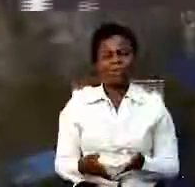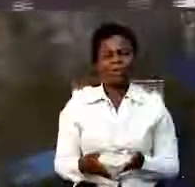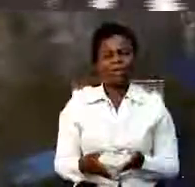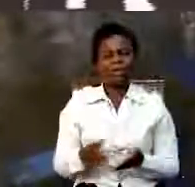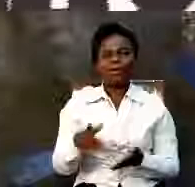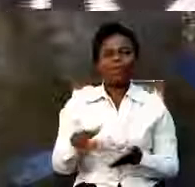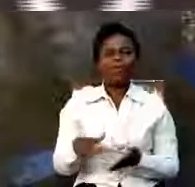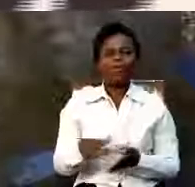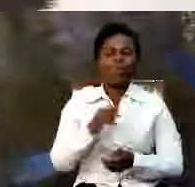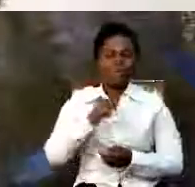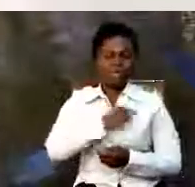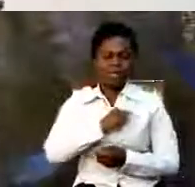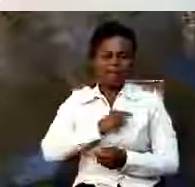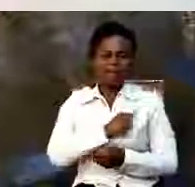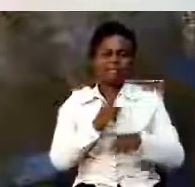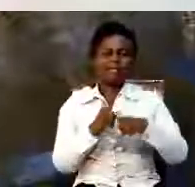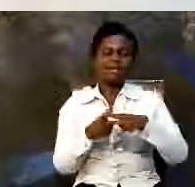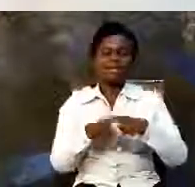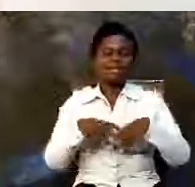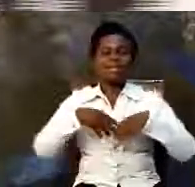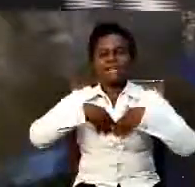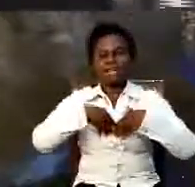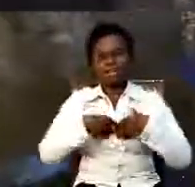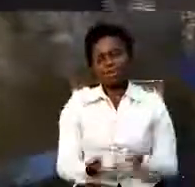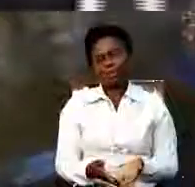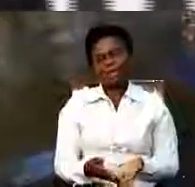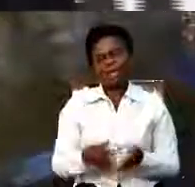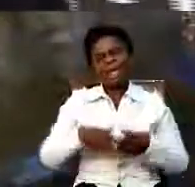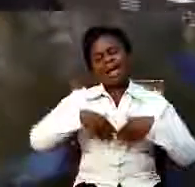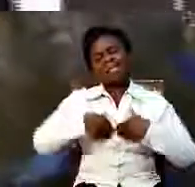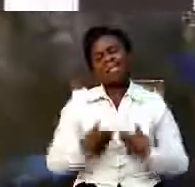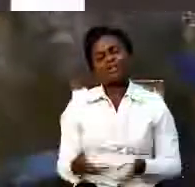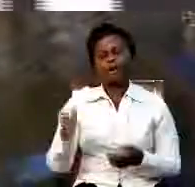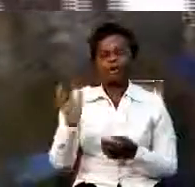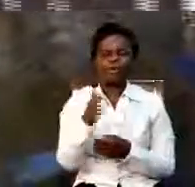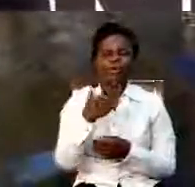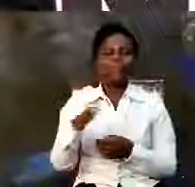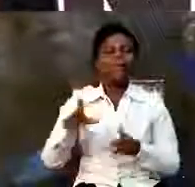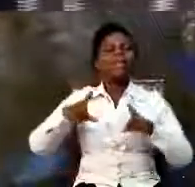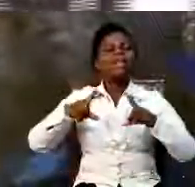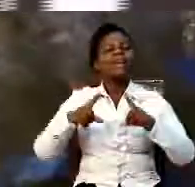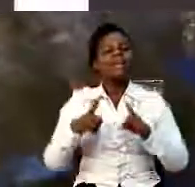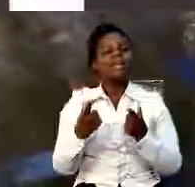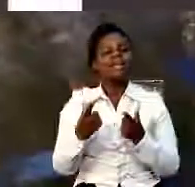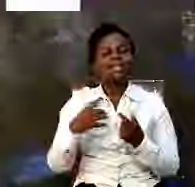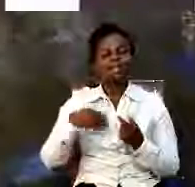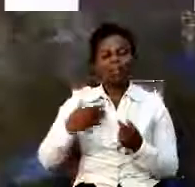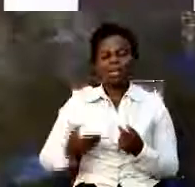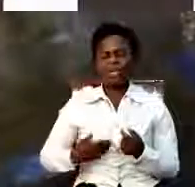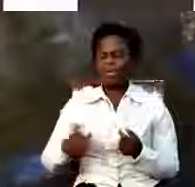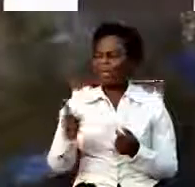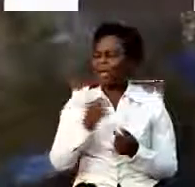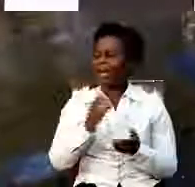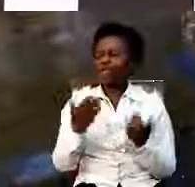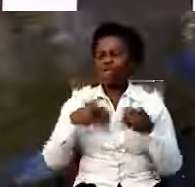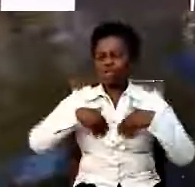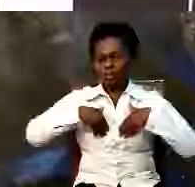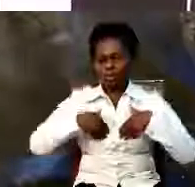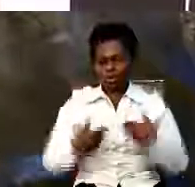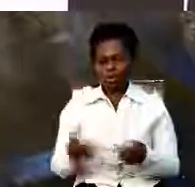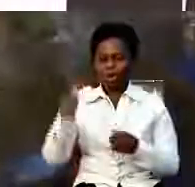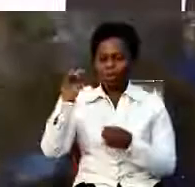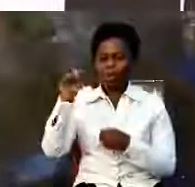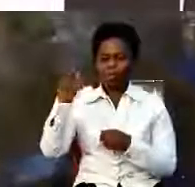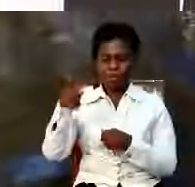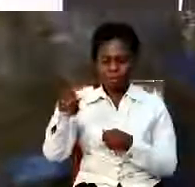kuwa shemashi kanisani, anaweza kuchoka kuimba, lakini mwanamke hawezi kuchoka kuambiwa